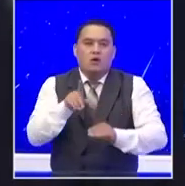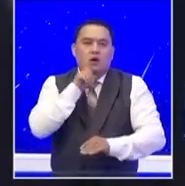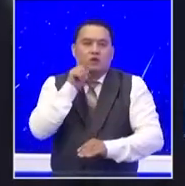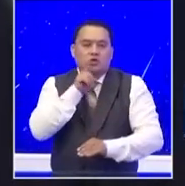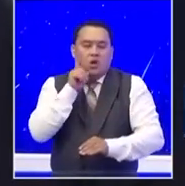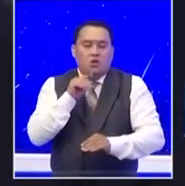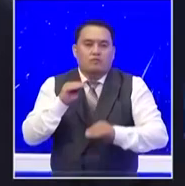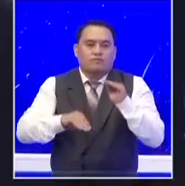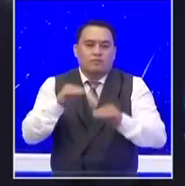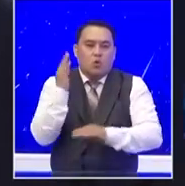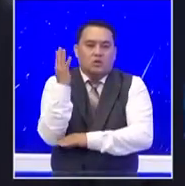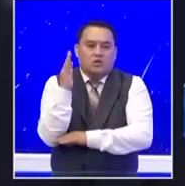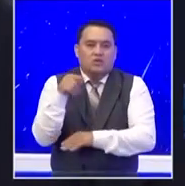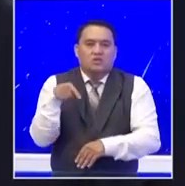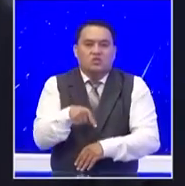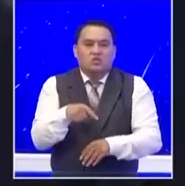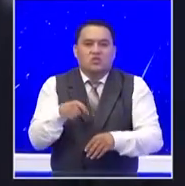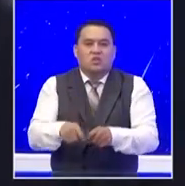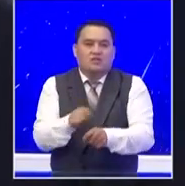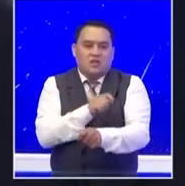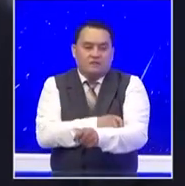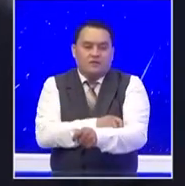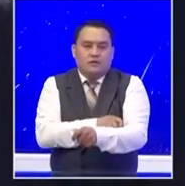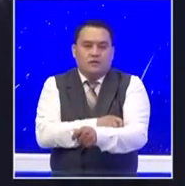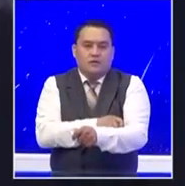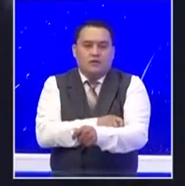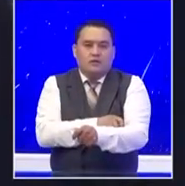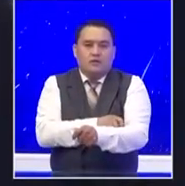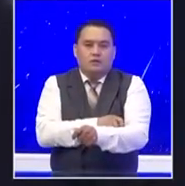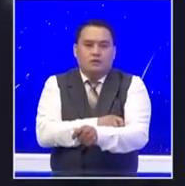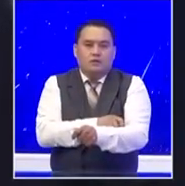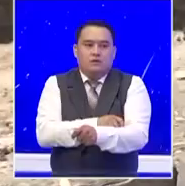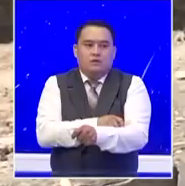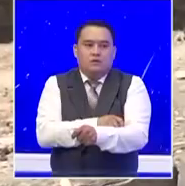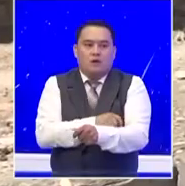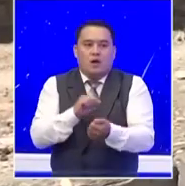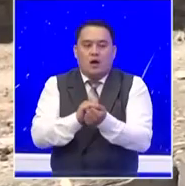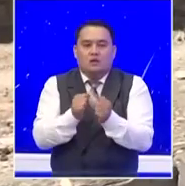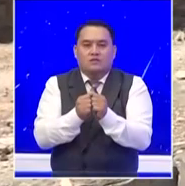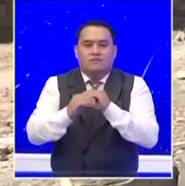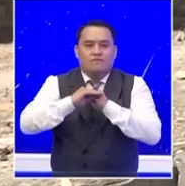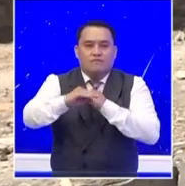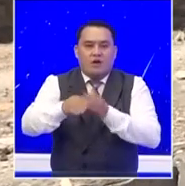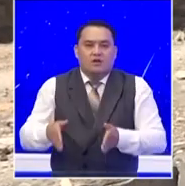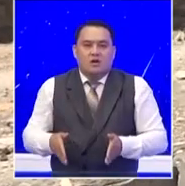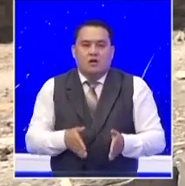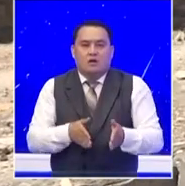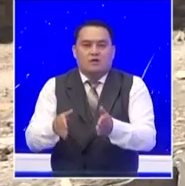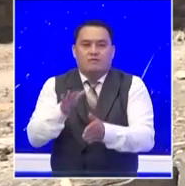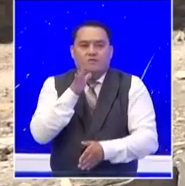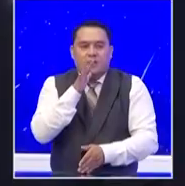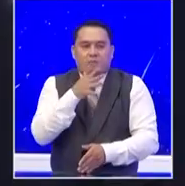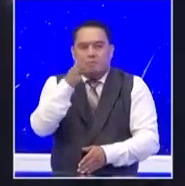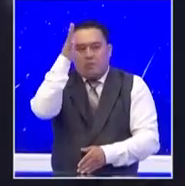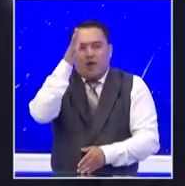озеленение около 1000 квадратов. И там асфальтные дорожки. Сроки